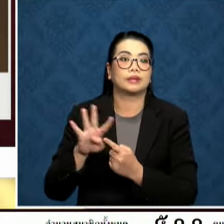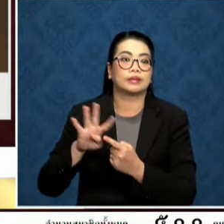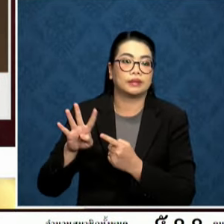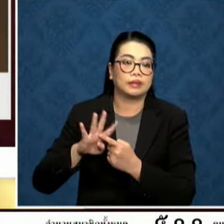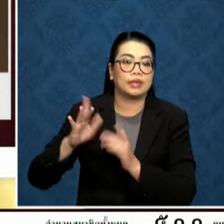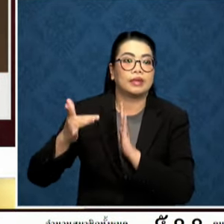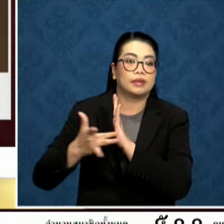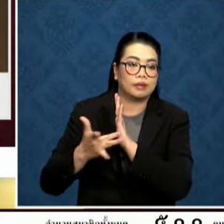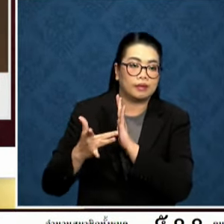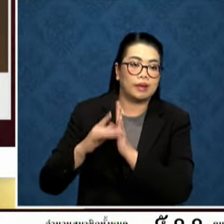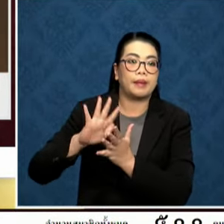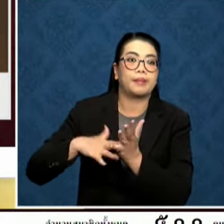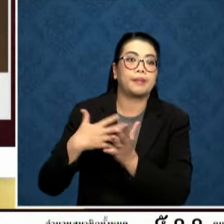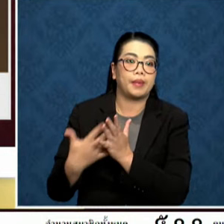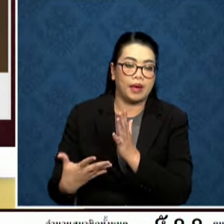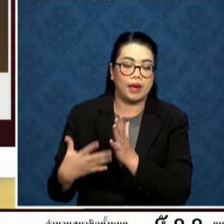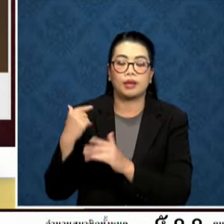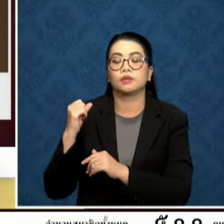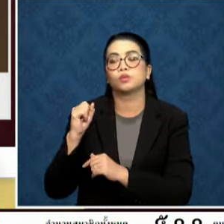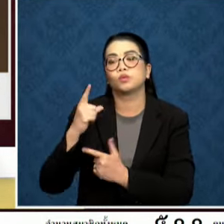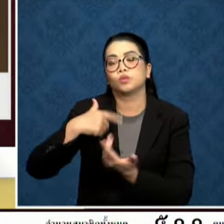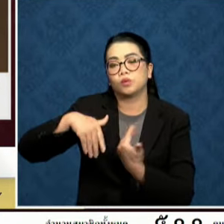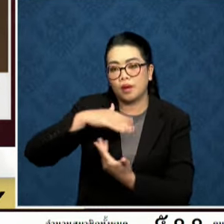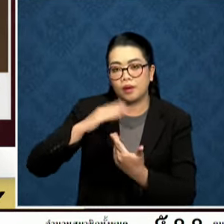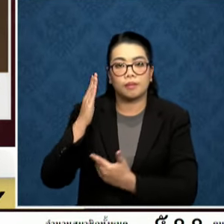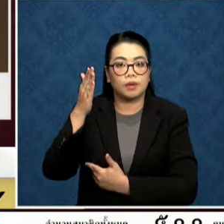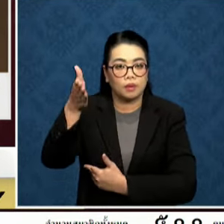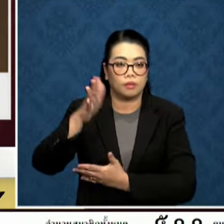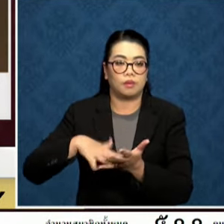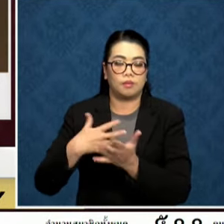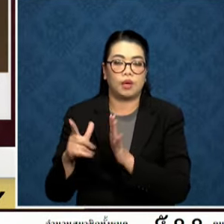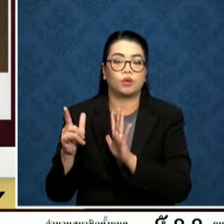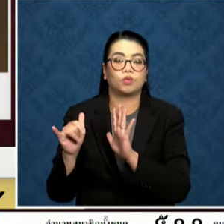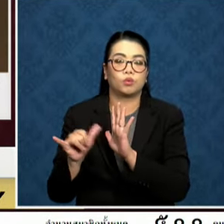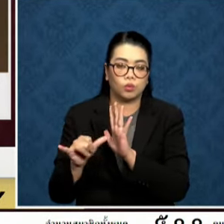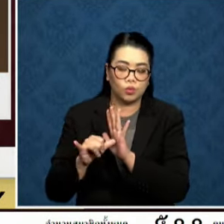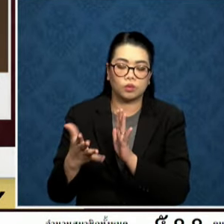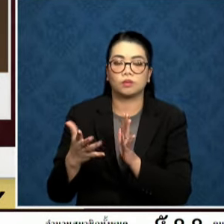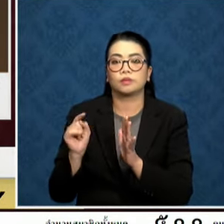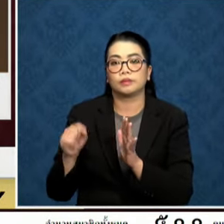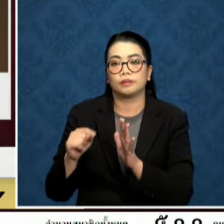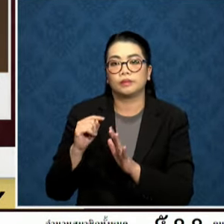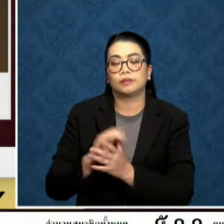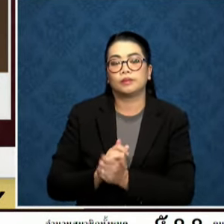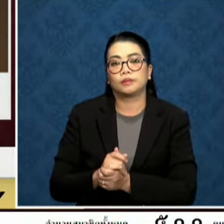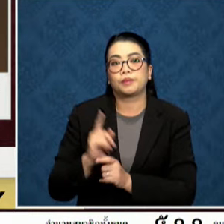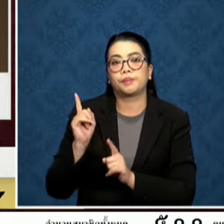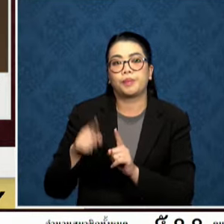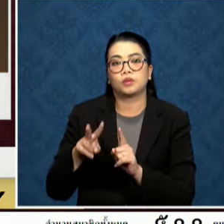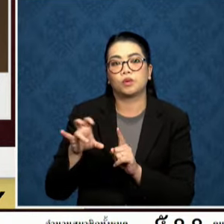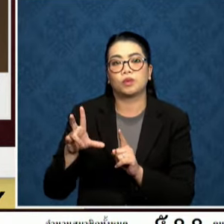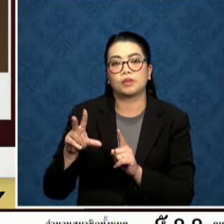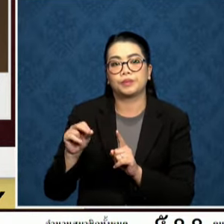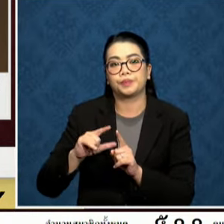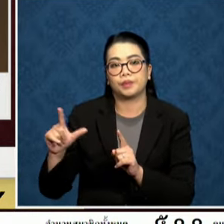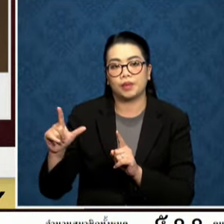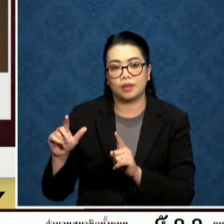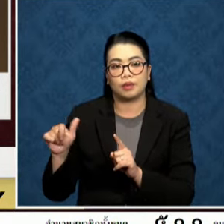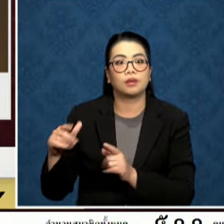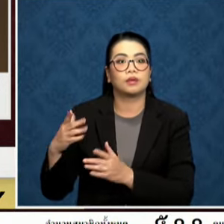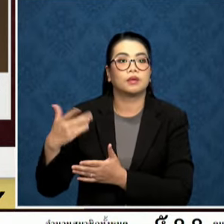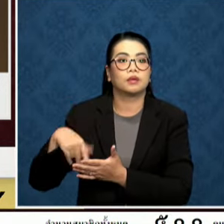บูอยู่ในแผนบูอุตสาหกรรมอนาคตเนี่ยประมาณ 83ล้านอยู่ในแผนยุทธดิจิตอลประมาณ 2,790ล้านบาทSoft Powerค่ะกล่อง